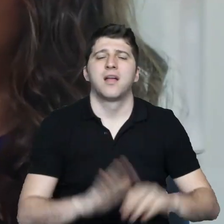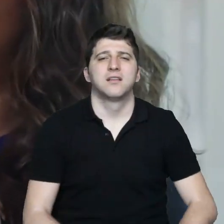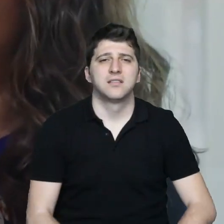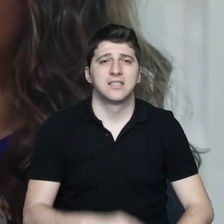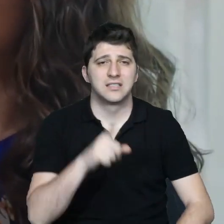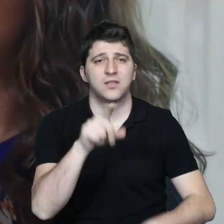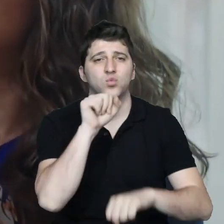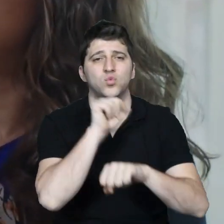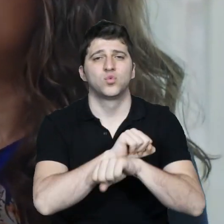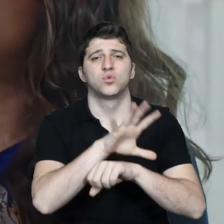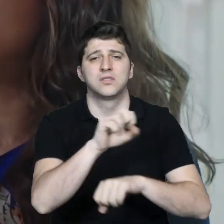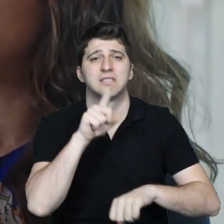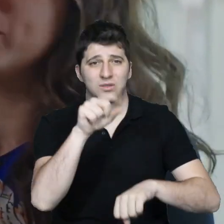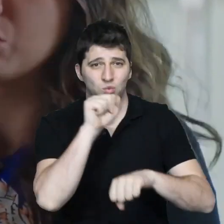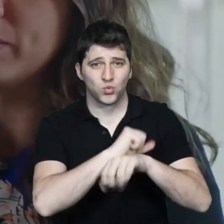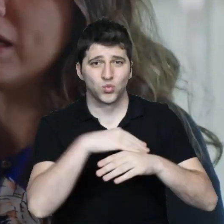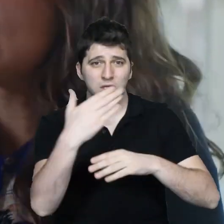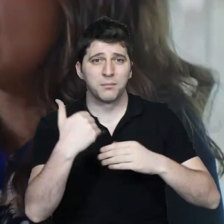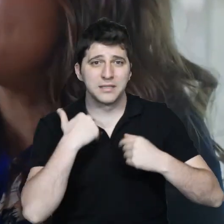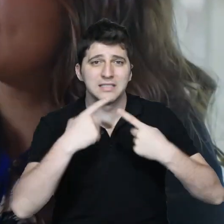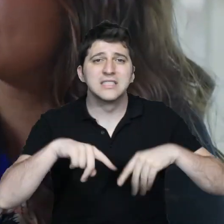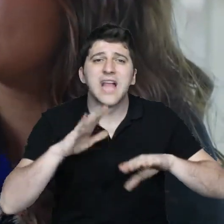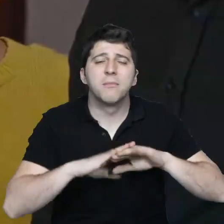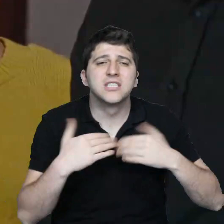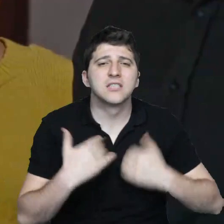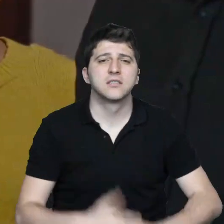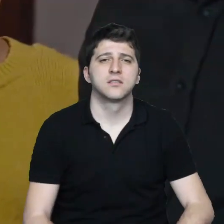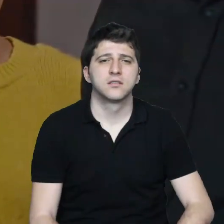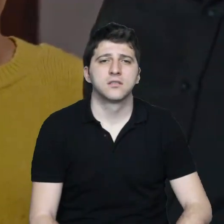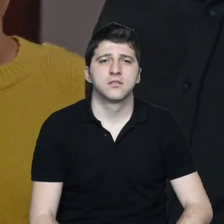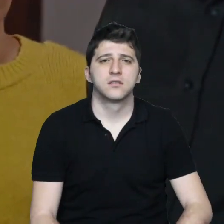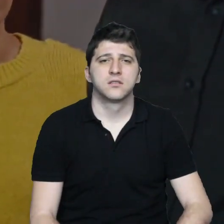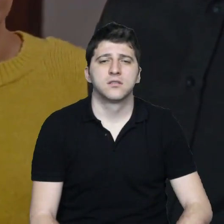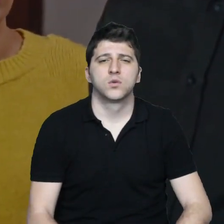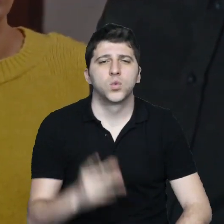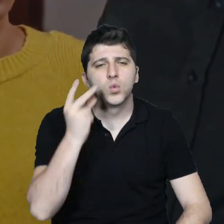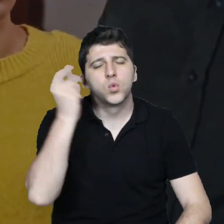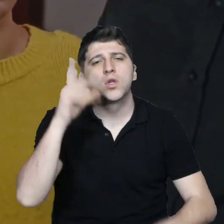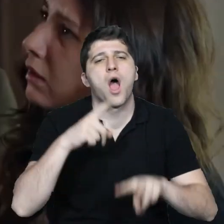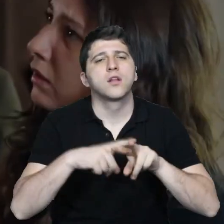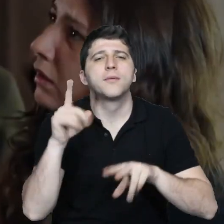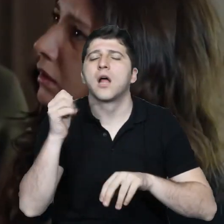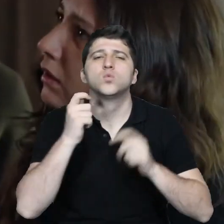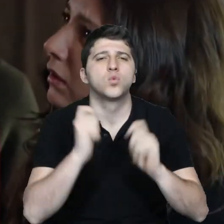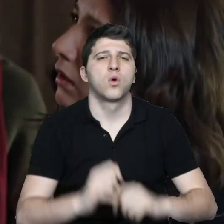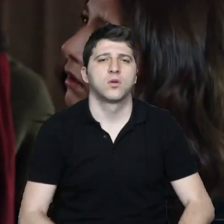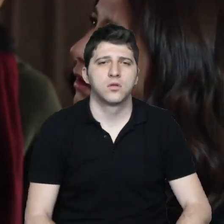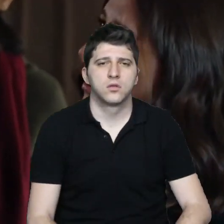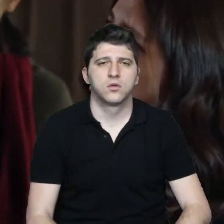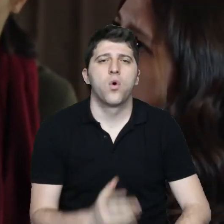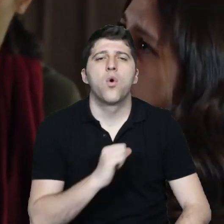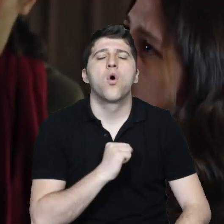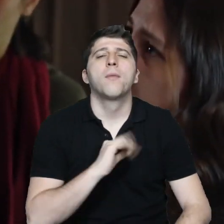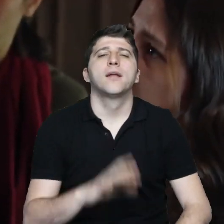de tutuklatacak. Sen tutuklandıktan sonra biz o zaman artık ne yapacağız ki? Unutun o zaman artık Arda'yı Marda'yı.